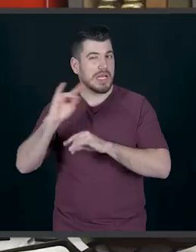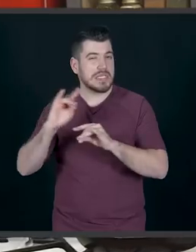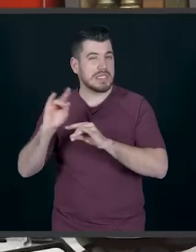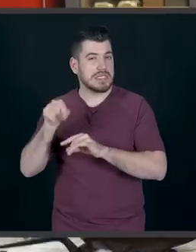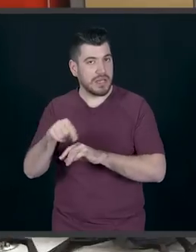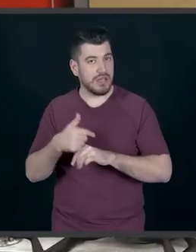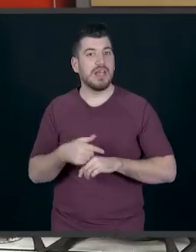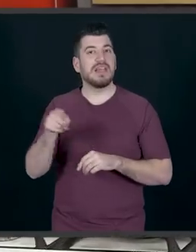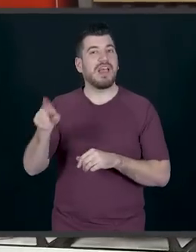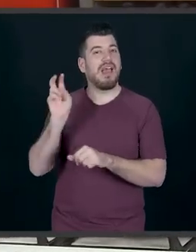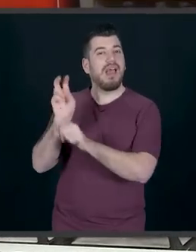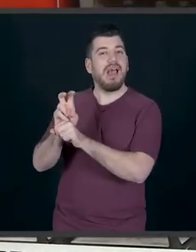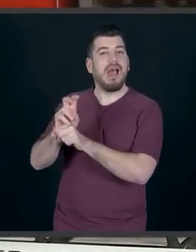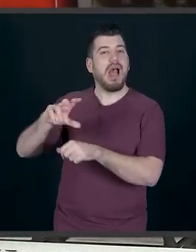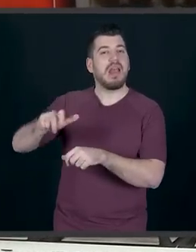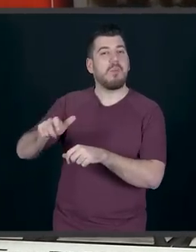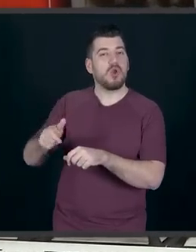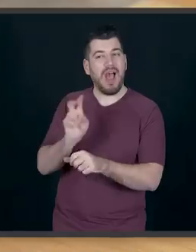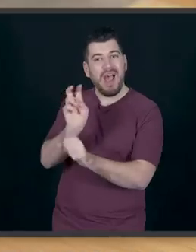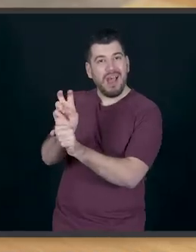τα λεμονάκια που κράτησαμε στην άκρη.